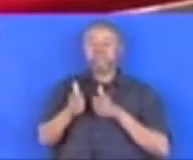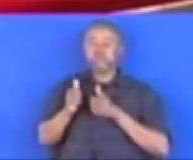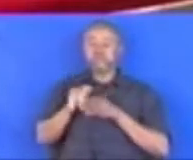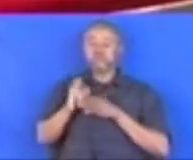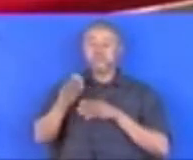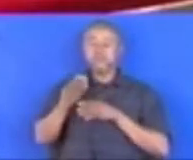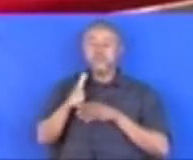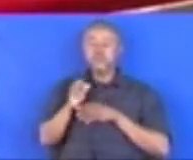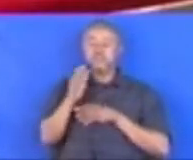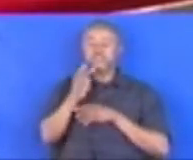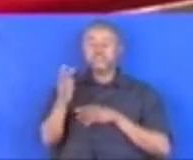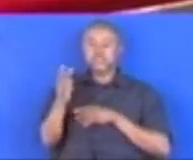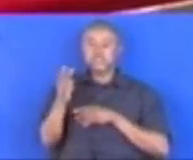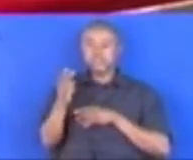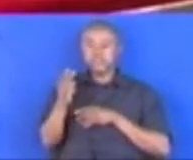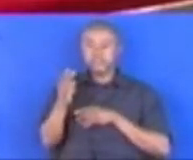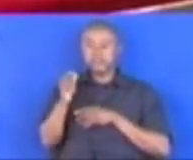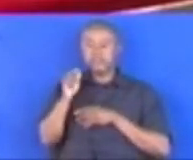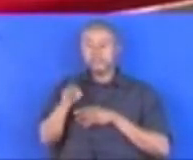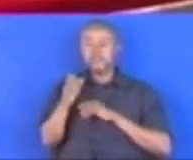bilioni